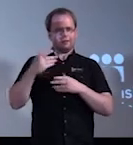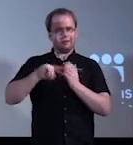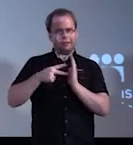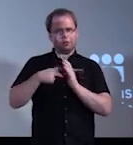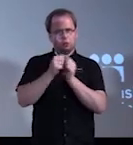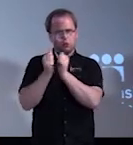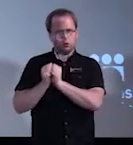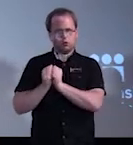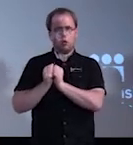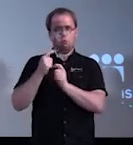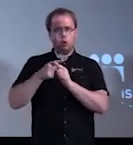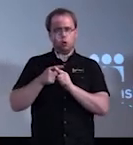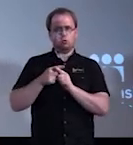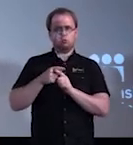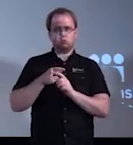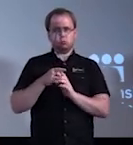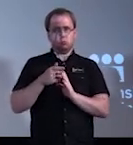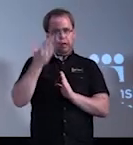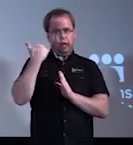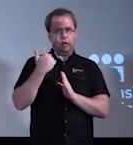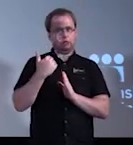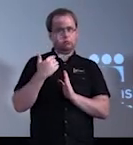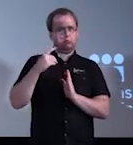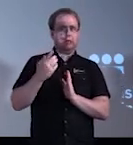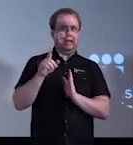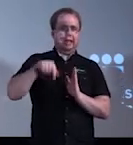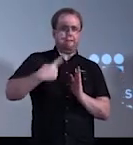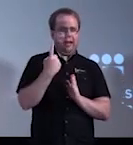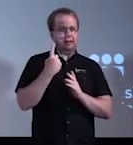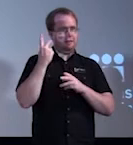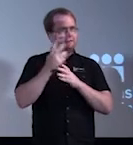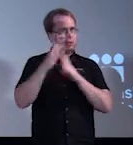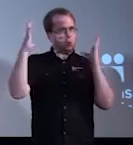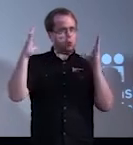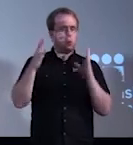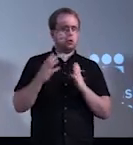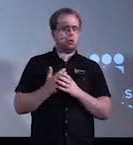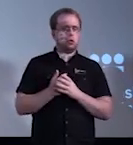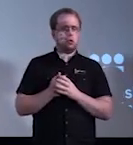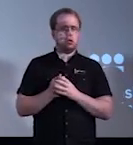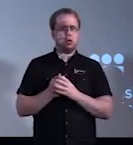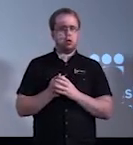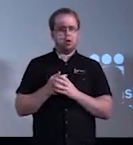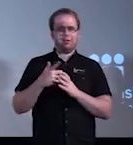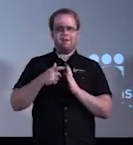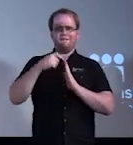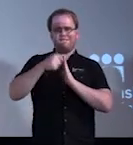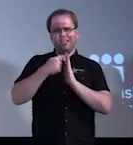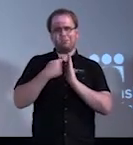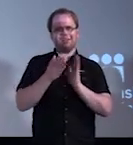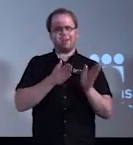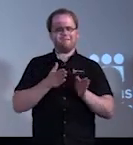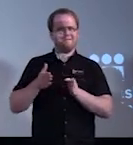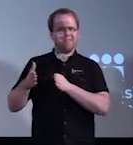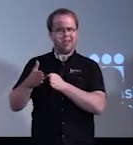skulle ju naturligtvis kunna efterlysa en vision om det. Eller så kan man också tro att filmens väg till